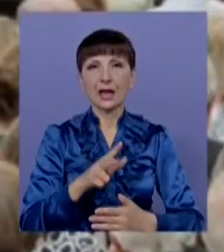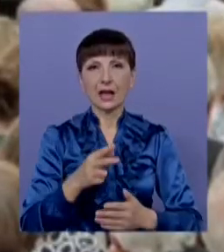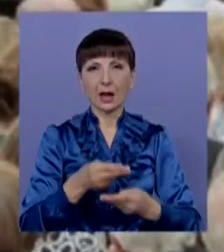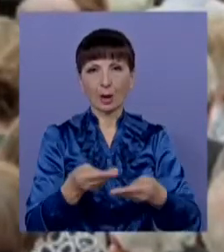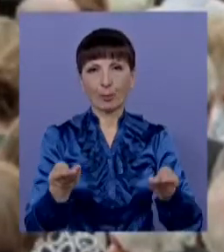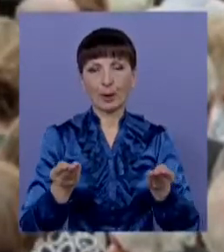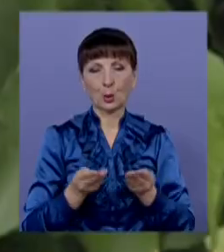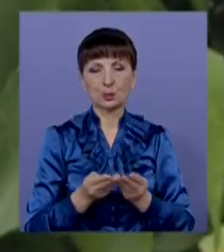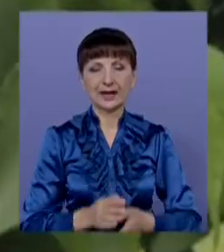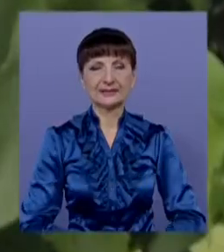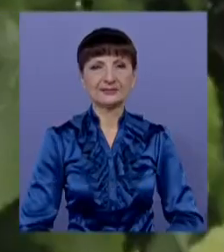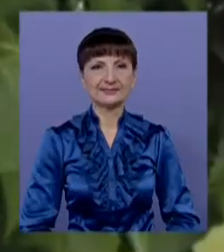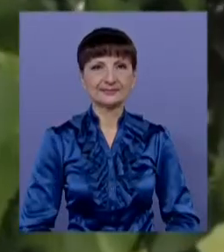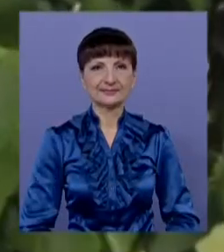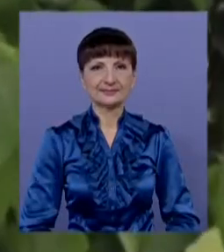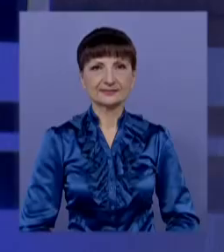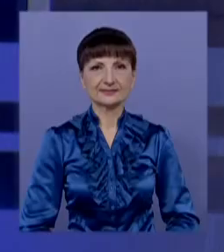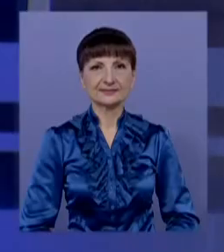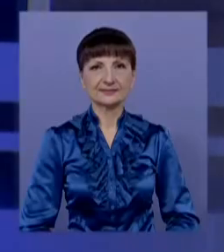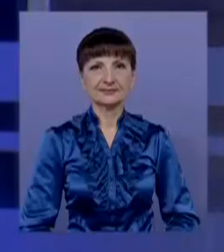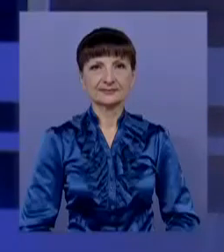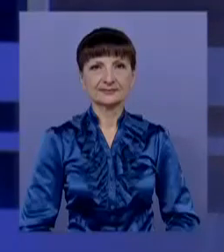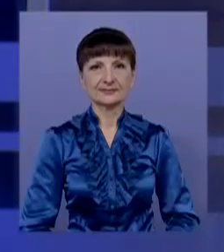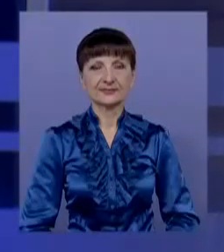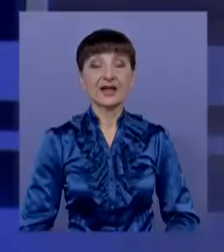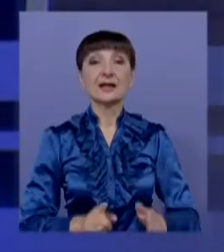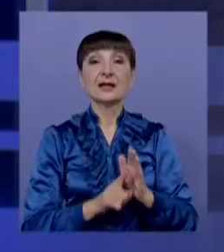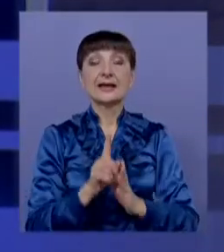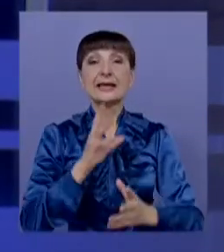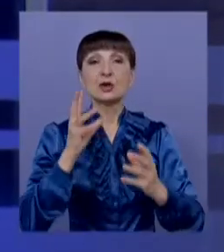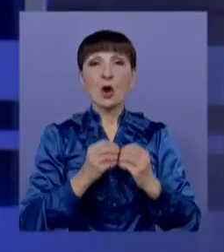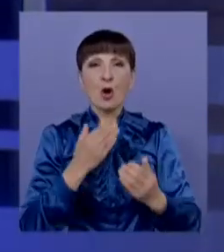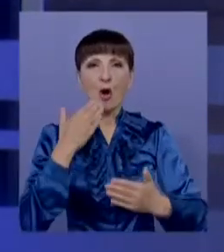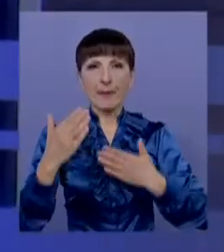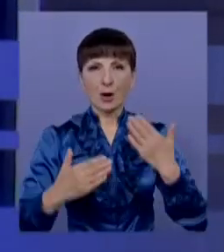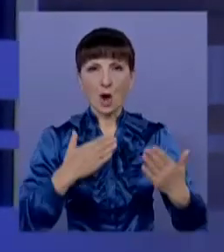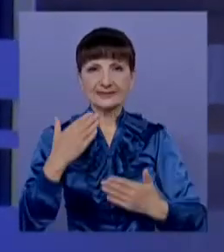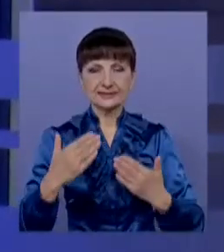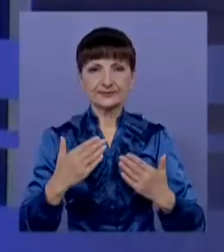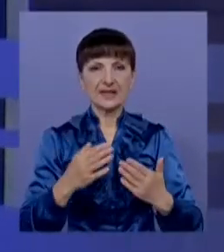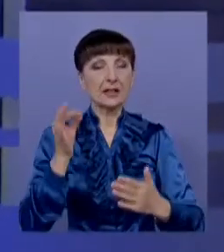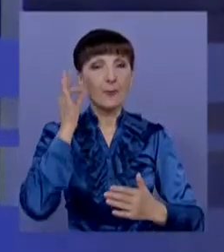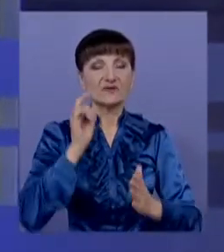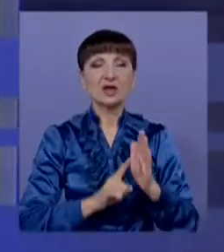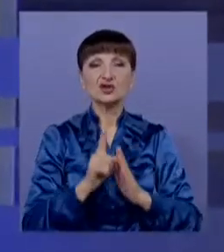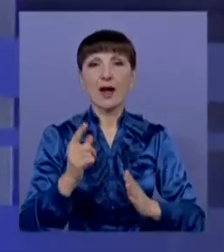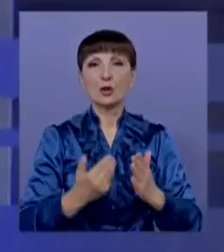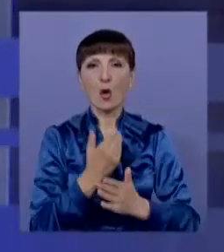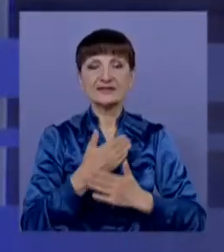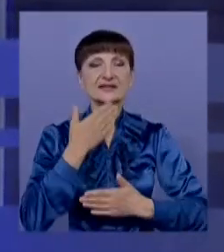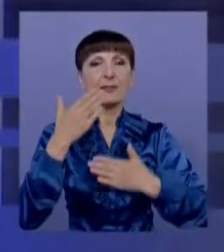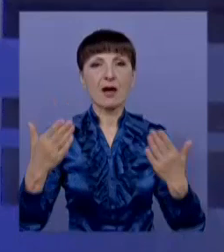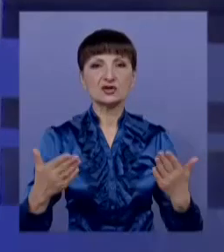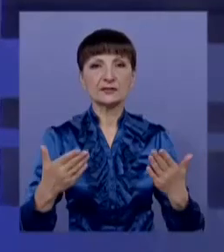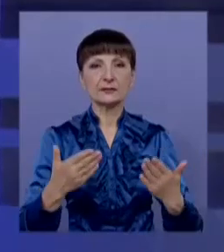Ильза Такчурин, телеканал Алматы. Пришло время подвести итоги нашего опроса. Напомню, в начале выпуска я